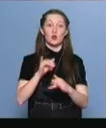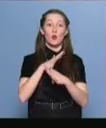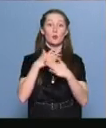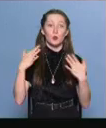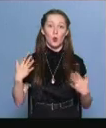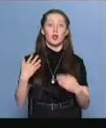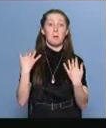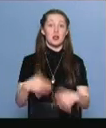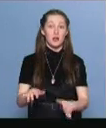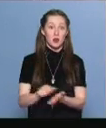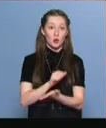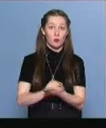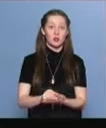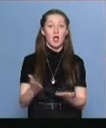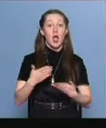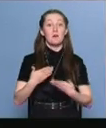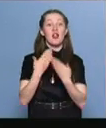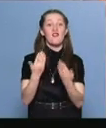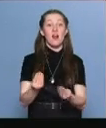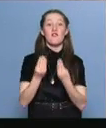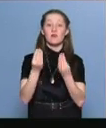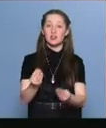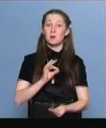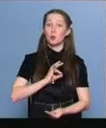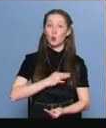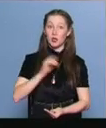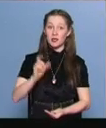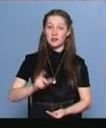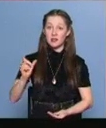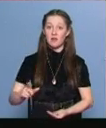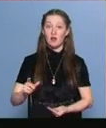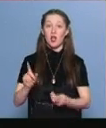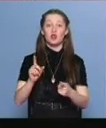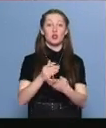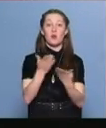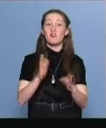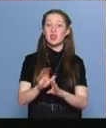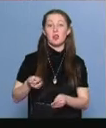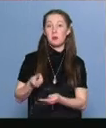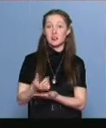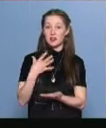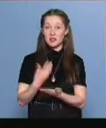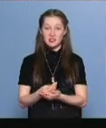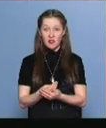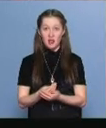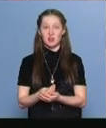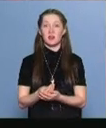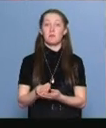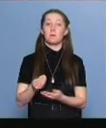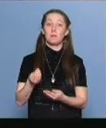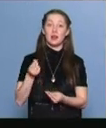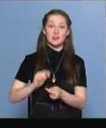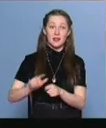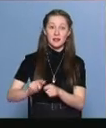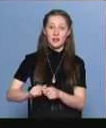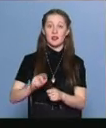выделим юриста, чтобы не вы искали там адвокатов и платили свои деньги. Мы вам выделим юристов,